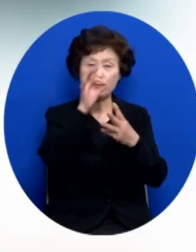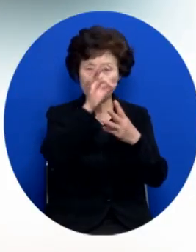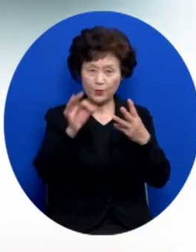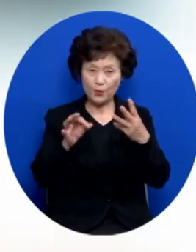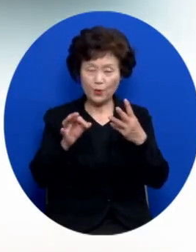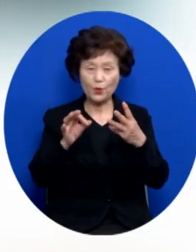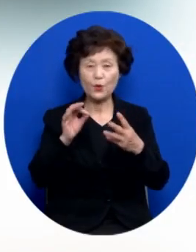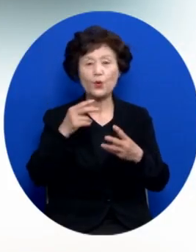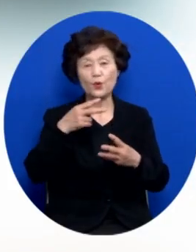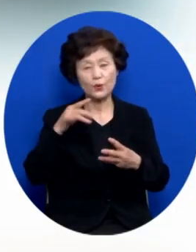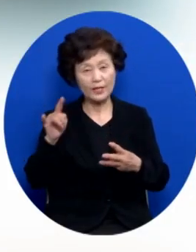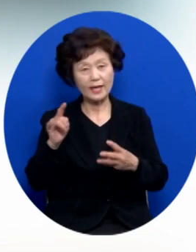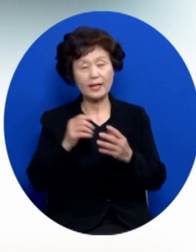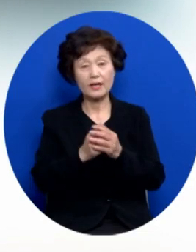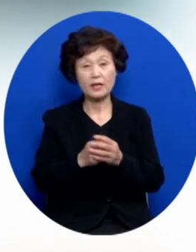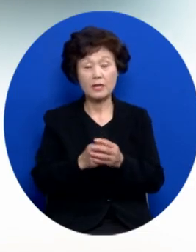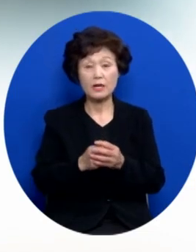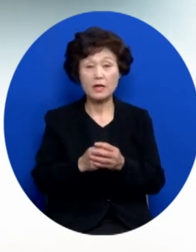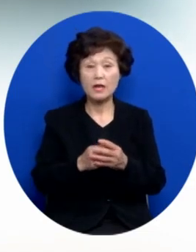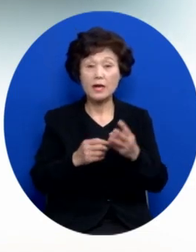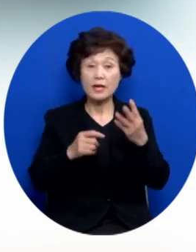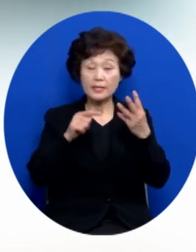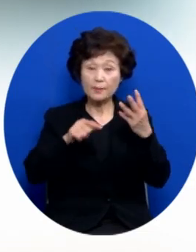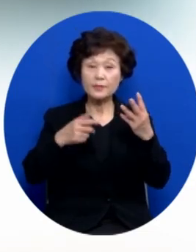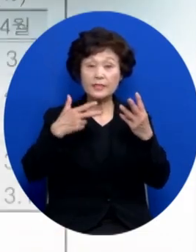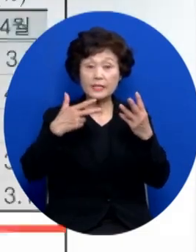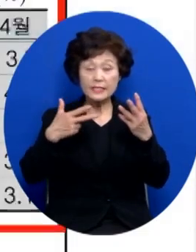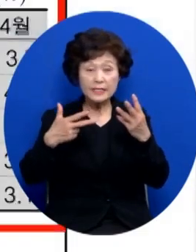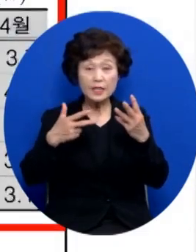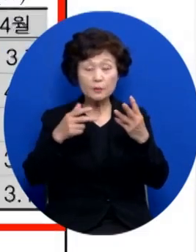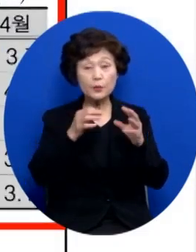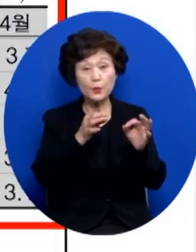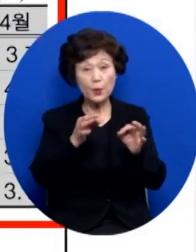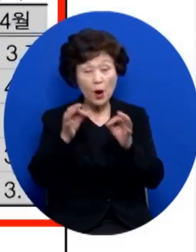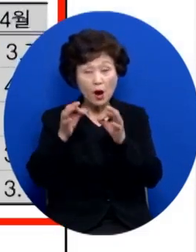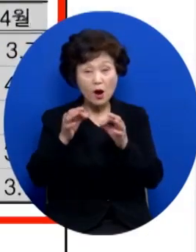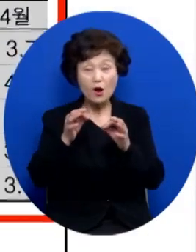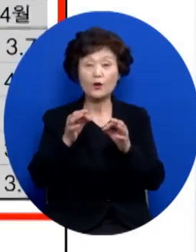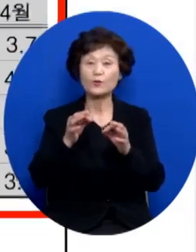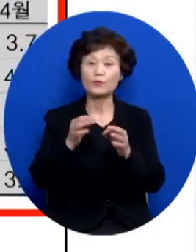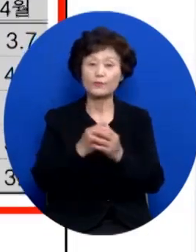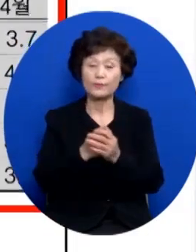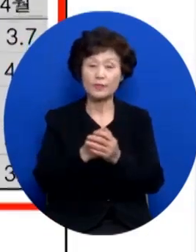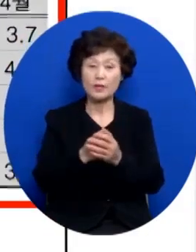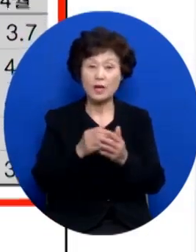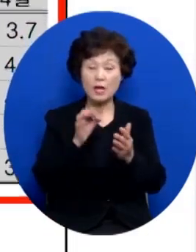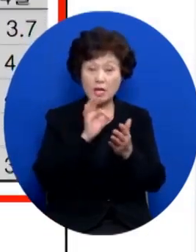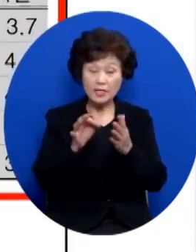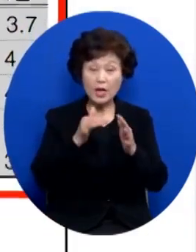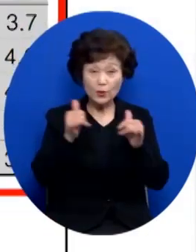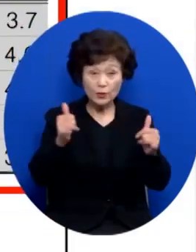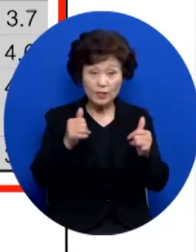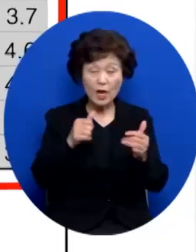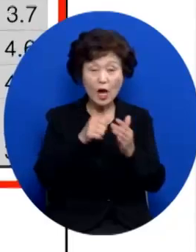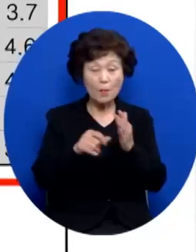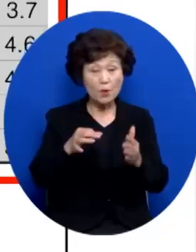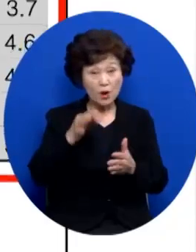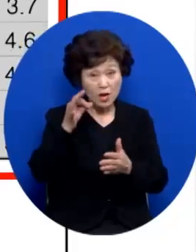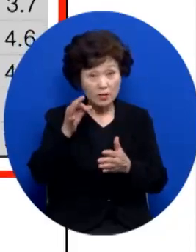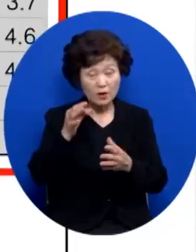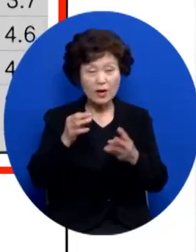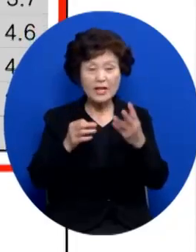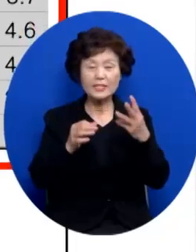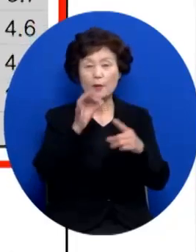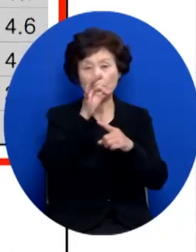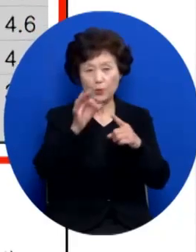물가 지수는 지난해보다 3.7% 상승한 110.8로 소비자 물가 상승률이 3%대로